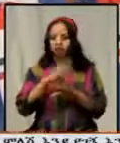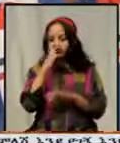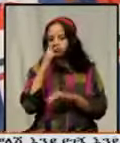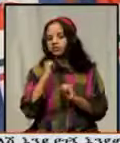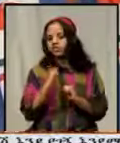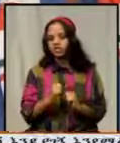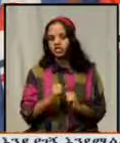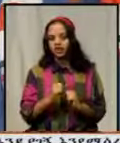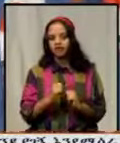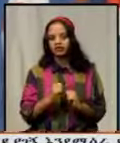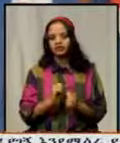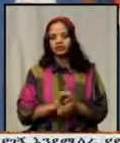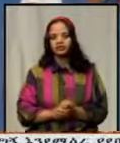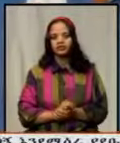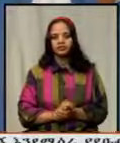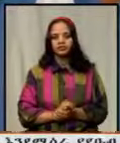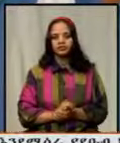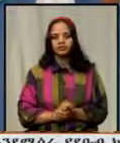ይችላል፣